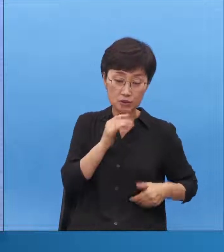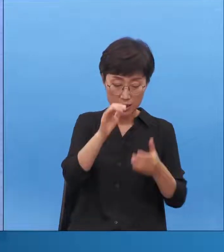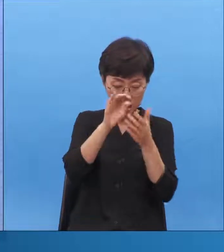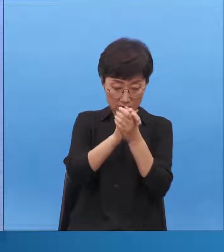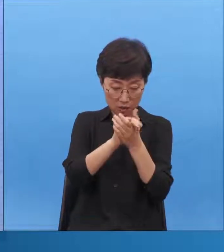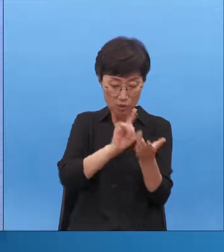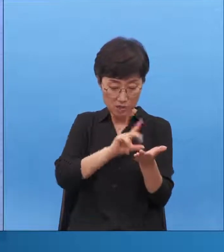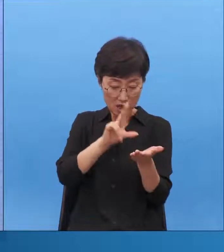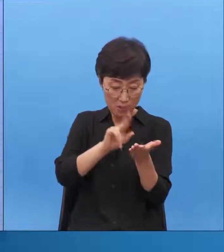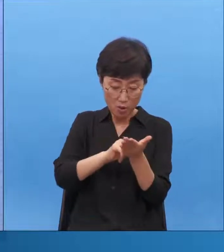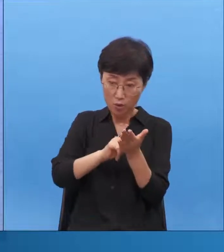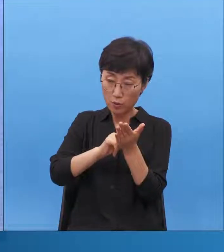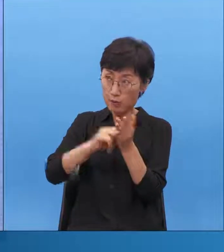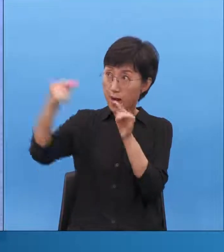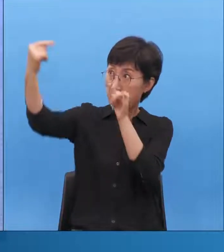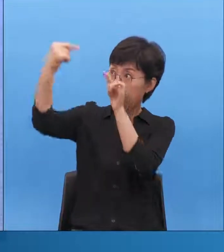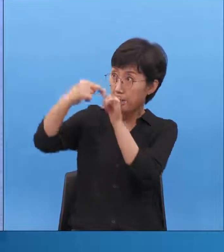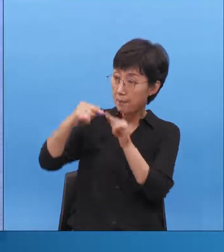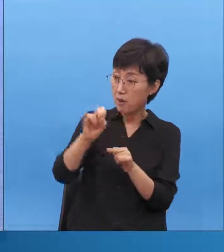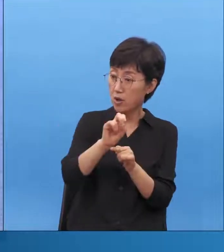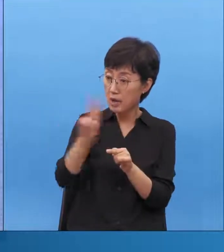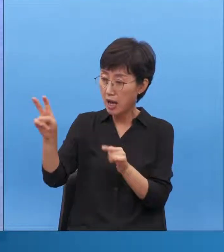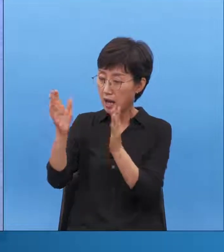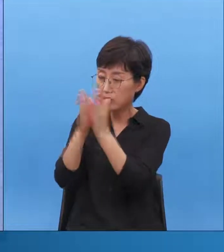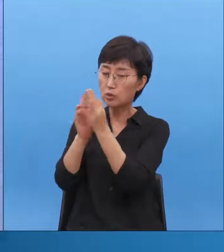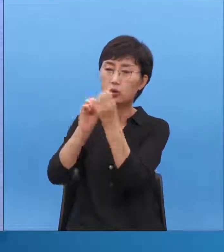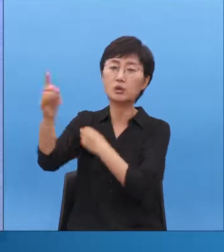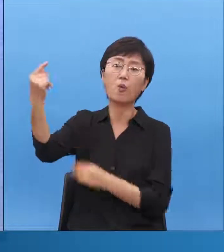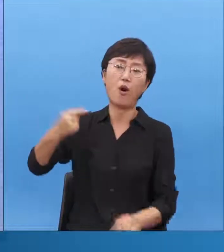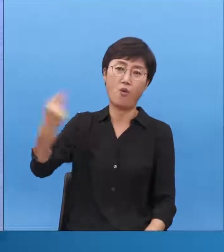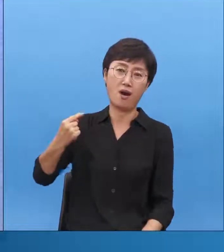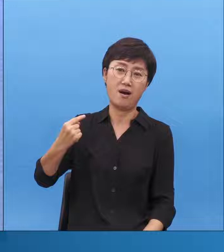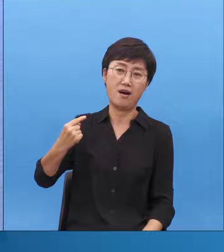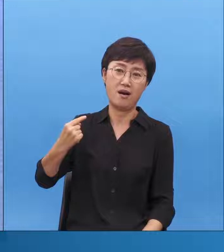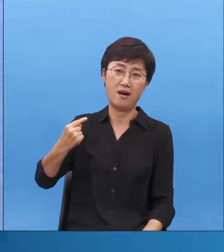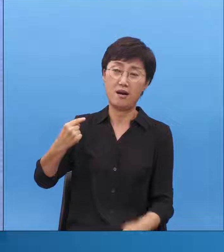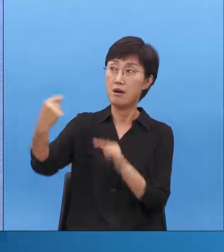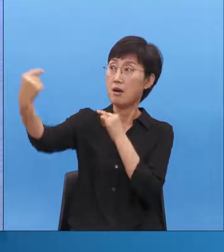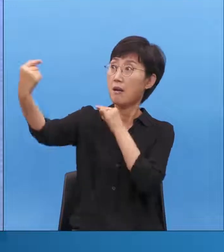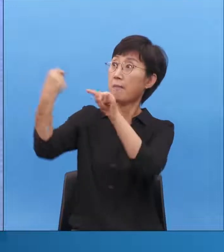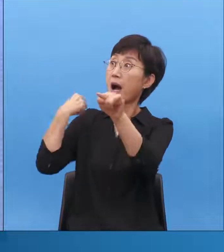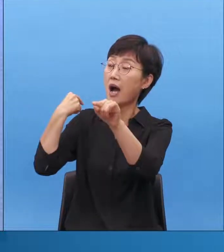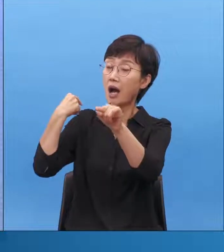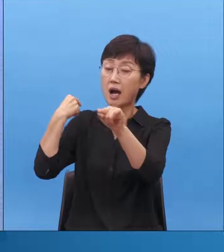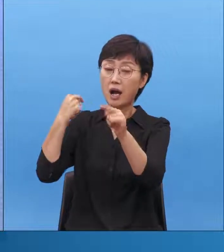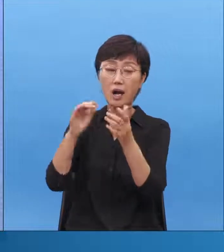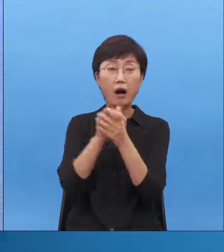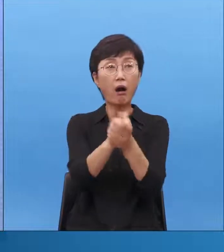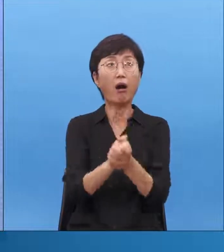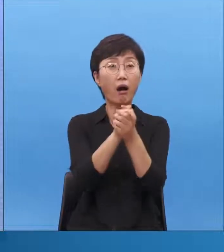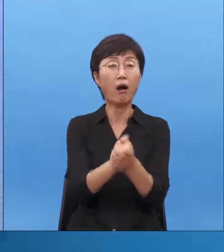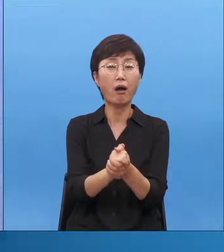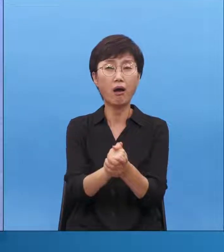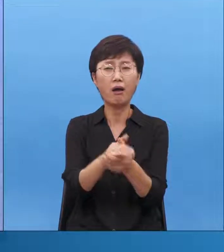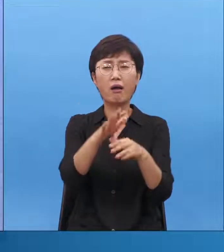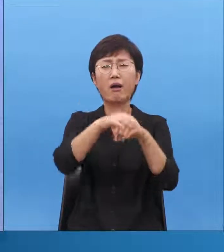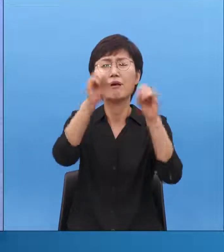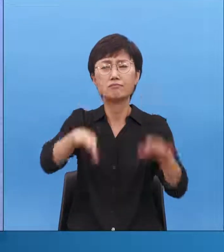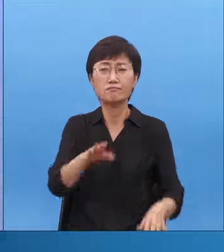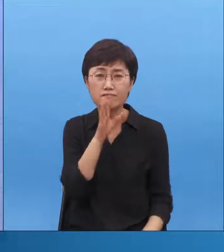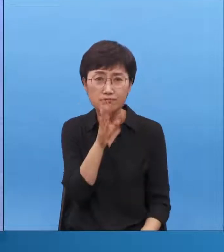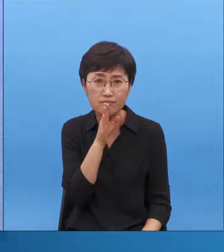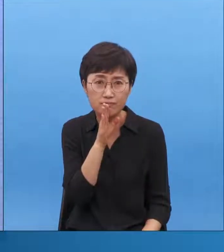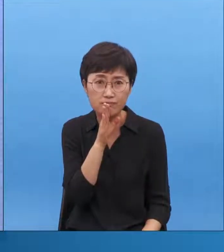없는 nobody, nothing으로 그것도 전혀 지금까지 없었던 237 치유 서밋 교회를 만들어내는 거예요. Only then can you